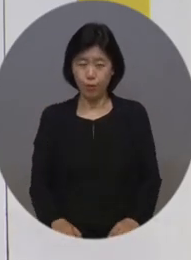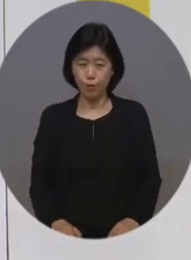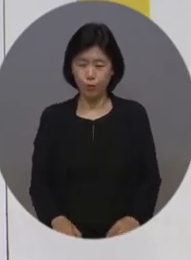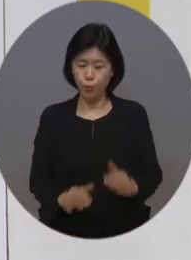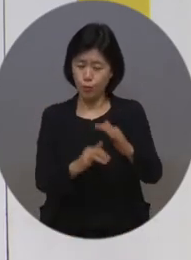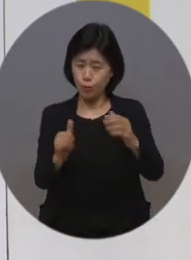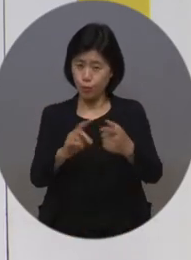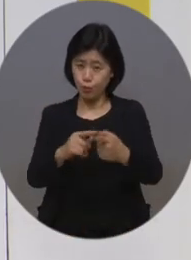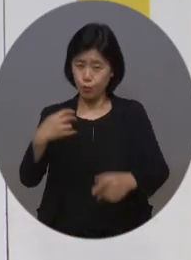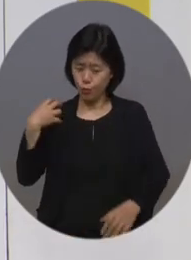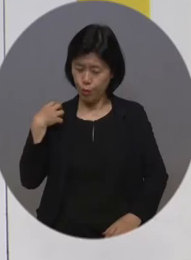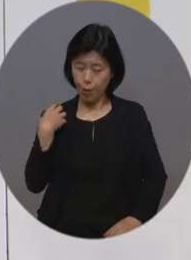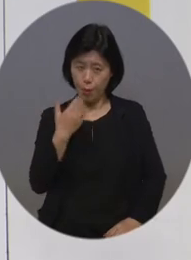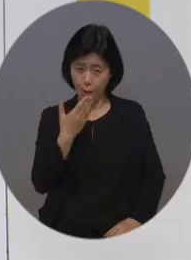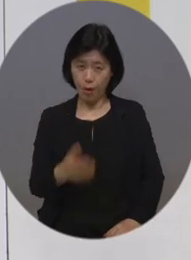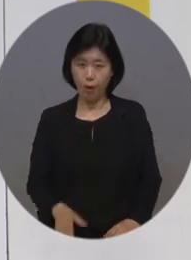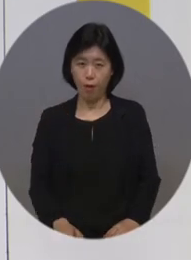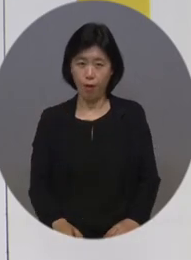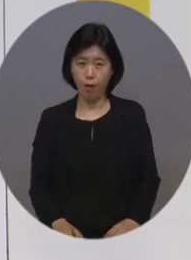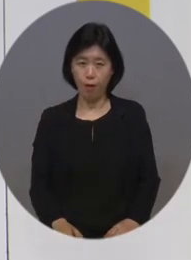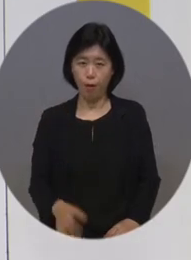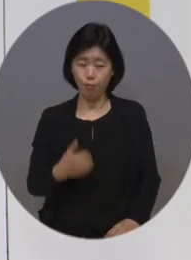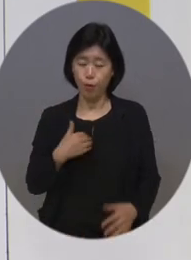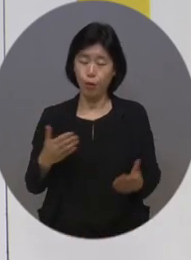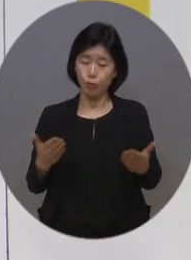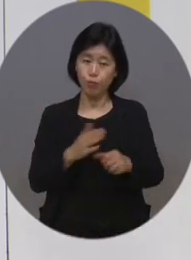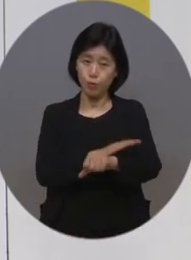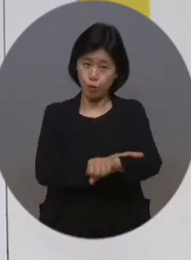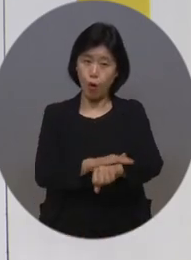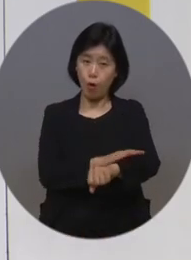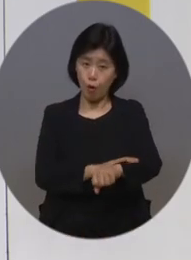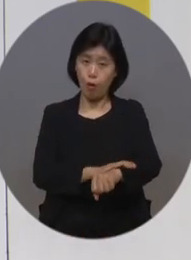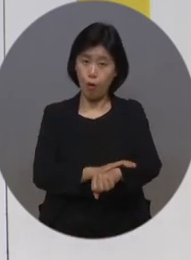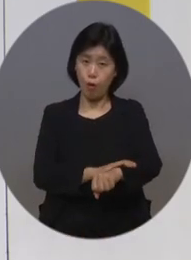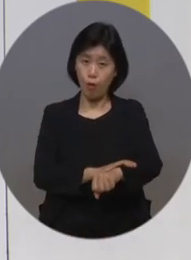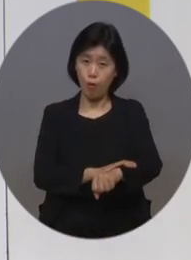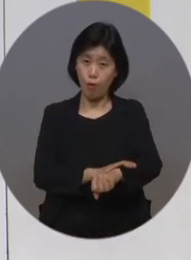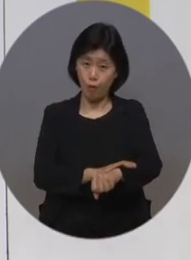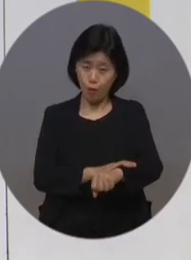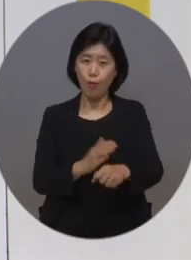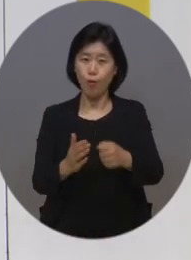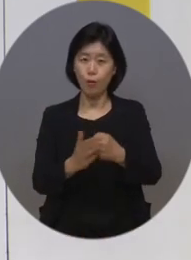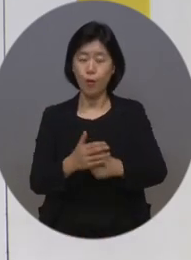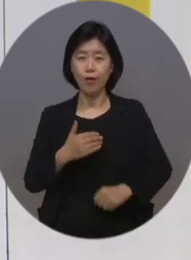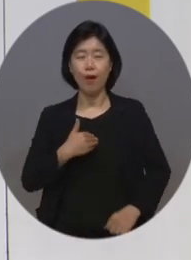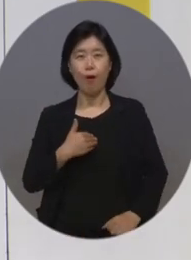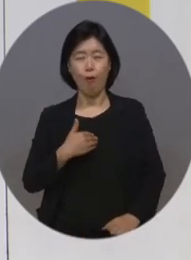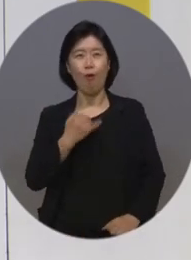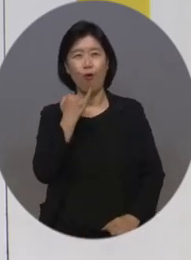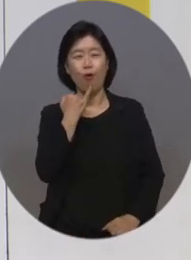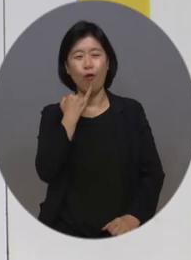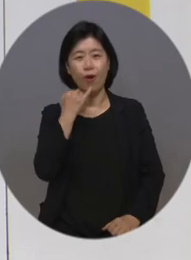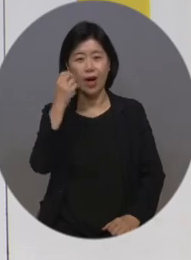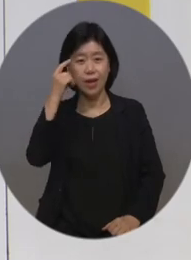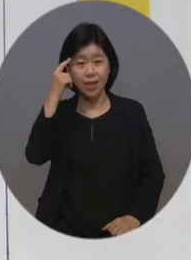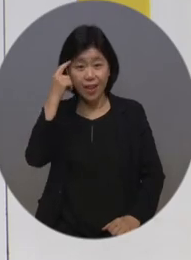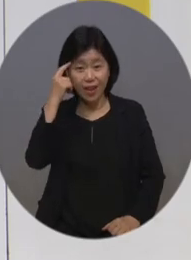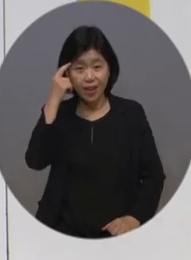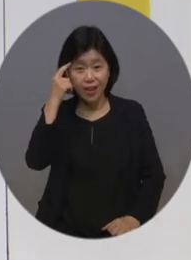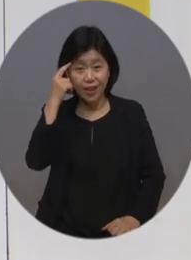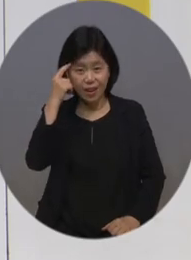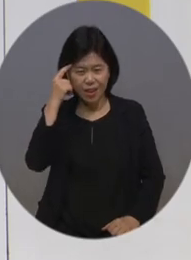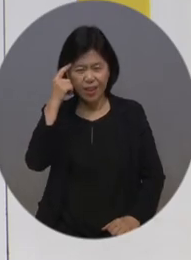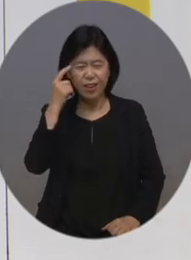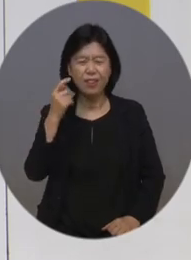어 자기 일은 자기가 헤쳐나갈 주로 이 정도면 이런 남편감 어디냐 이렇게 생각을 하는데 4 그거 마음이 그거는